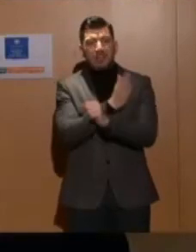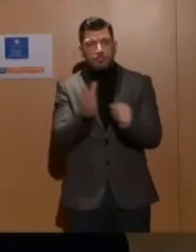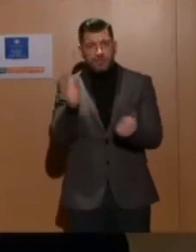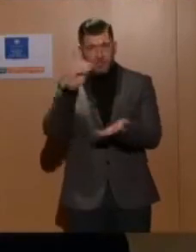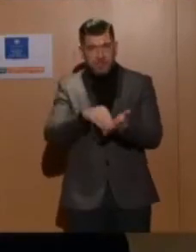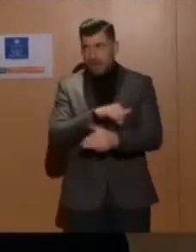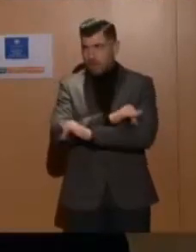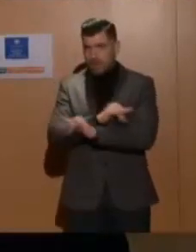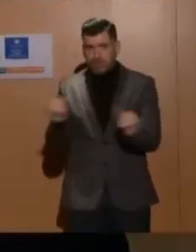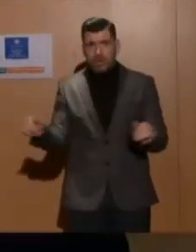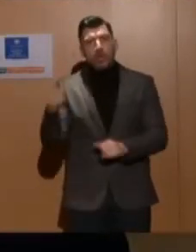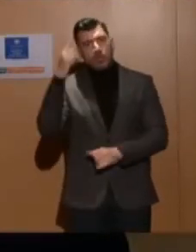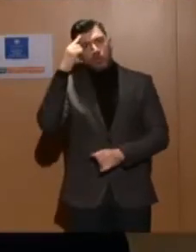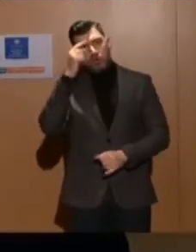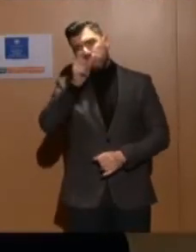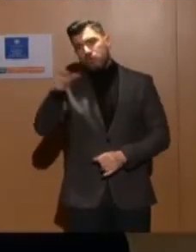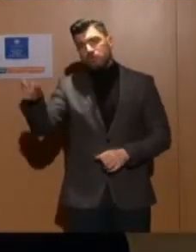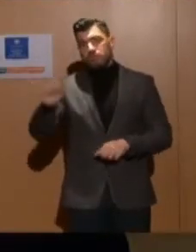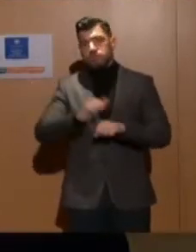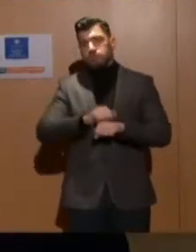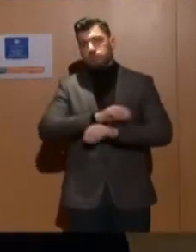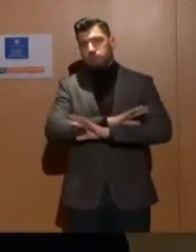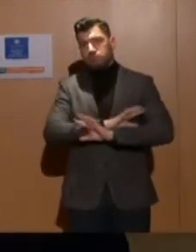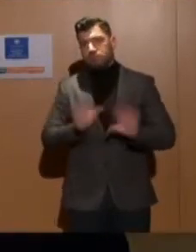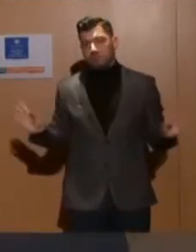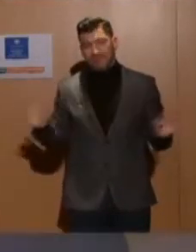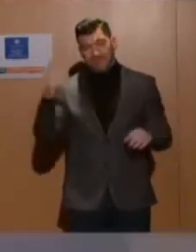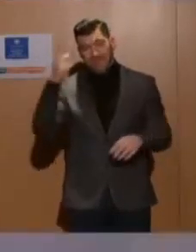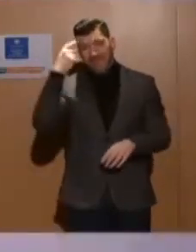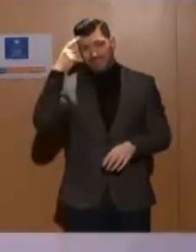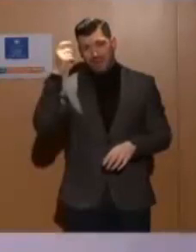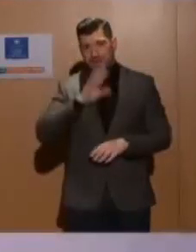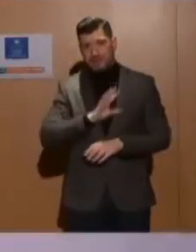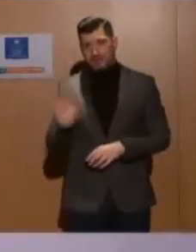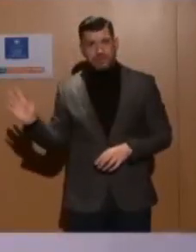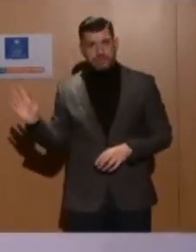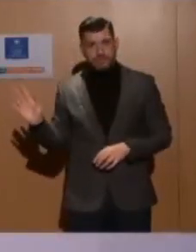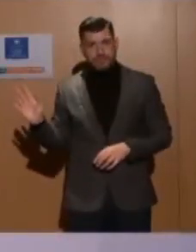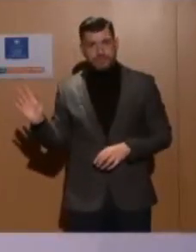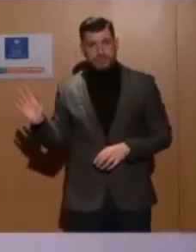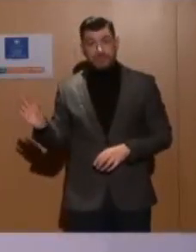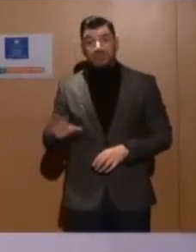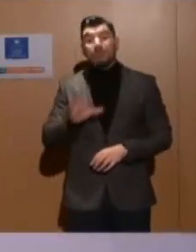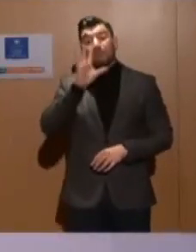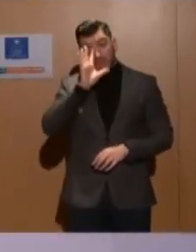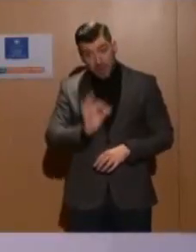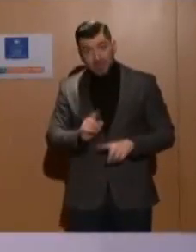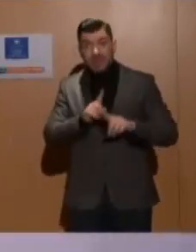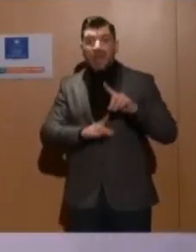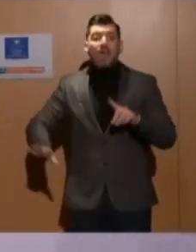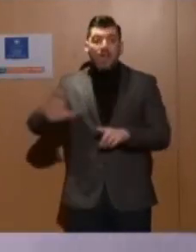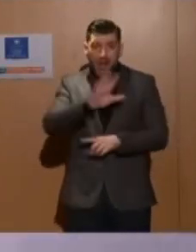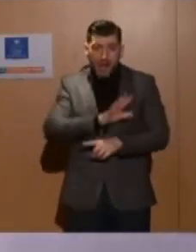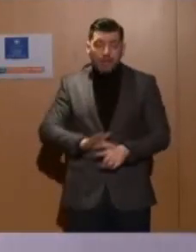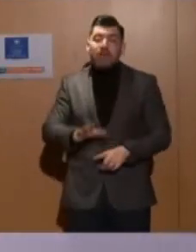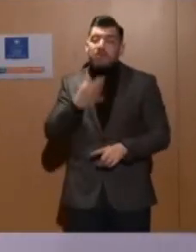είναι παραπάνω από ωφελής που είπε πριν ο κύριος Λιανίδης. Είναι προφανές ότι αυτή είναι η νέα μας πραγματικότητα με την οποία